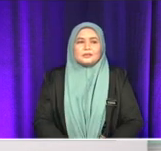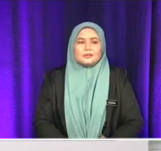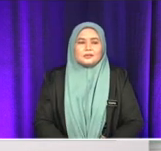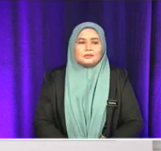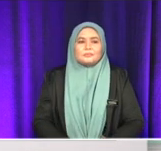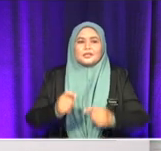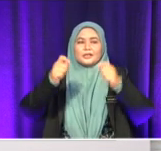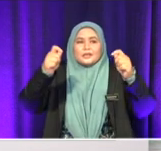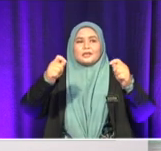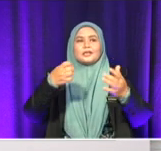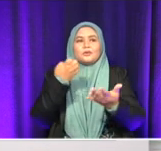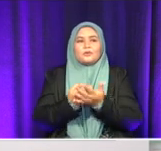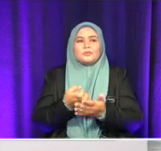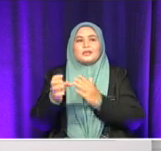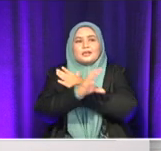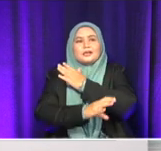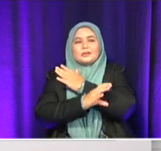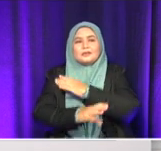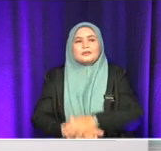ekonomi negara